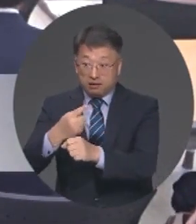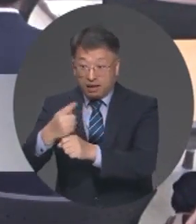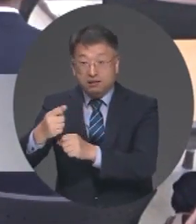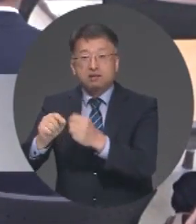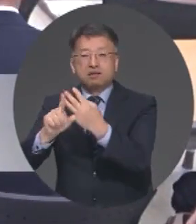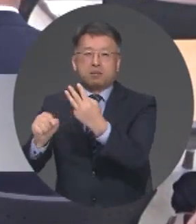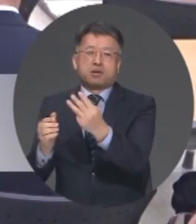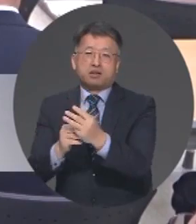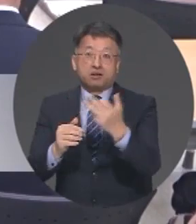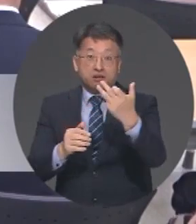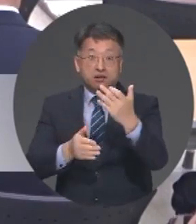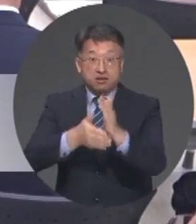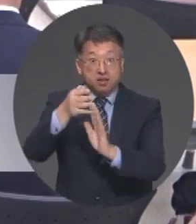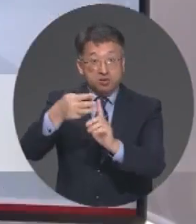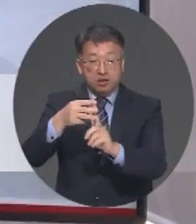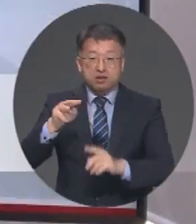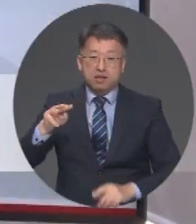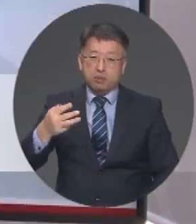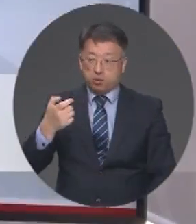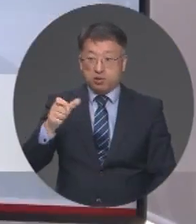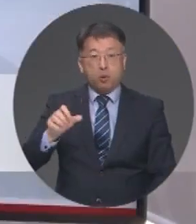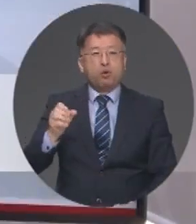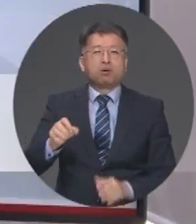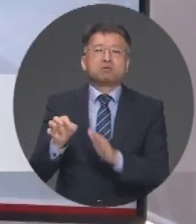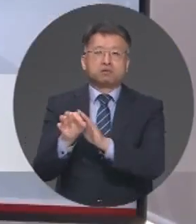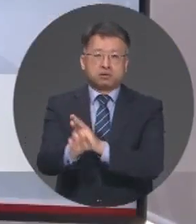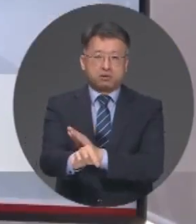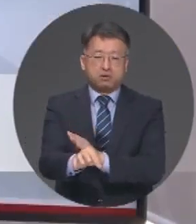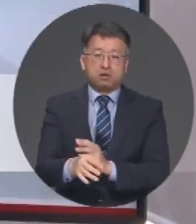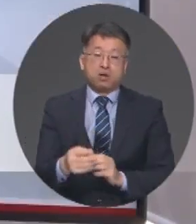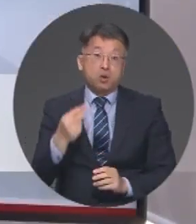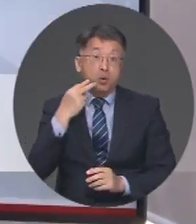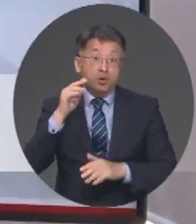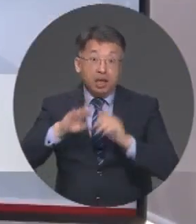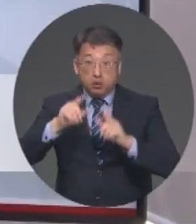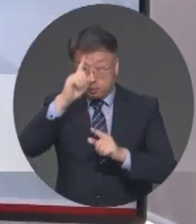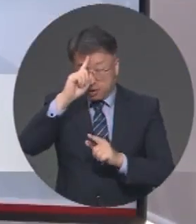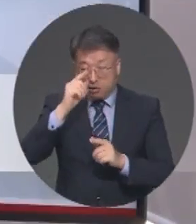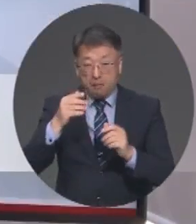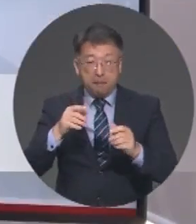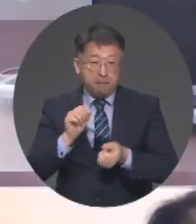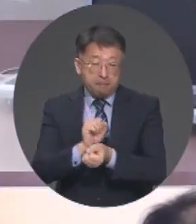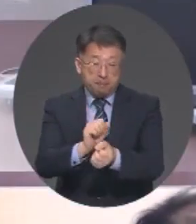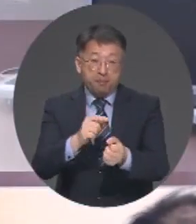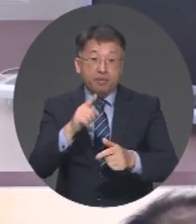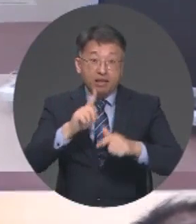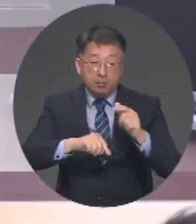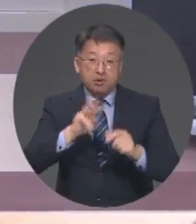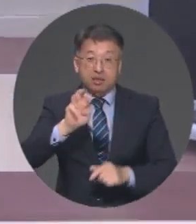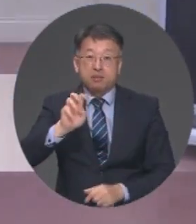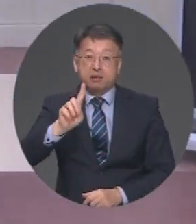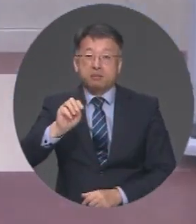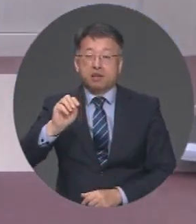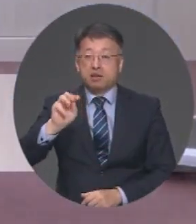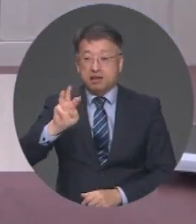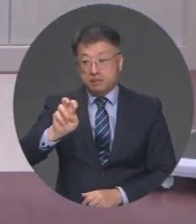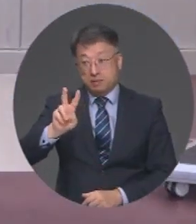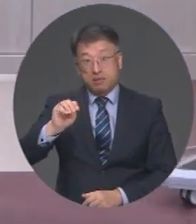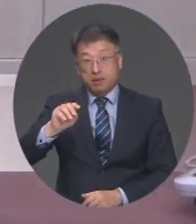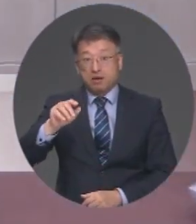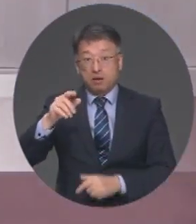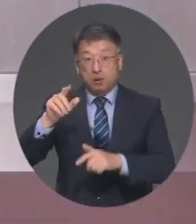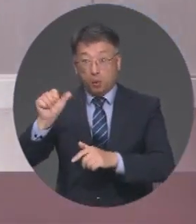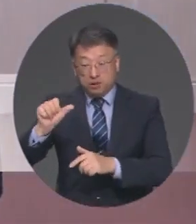18개 시군에 365억 원을 투입해 소나무 재선충병에 감염된 피해목 32만 5천 그루를